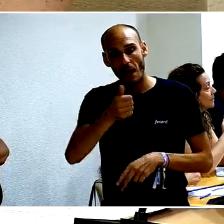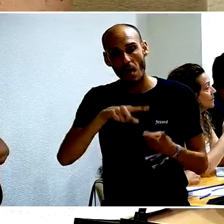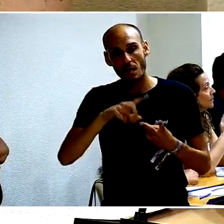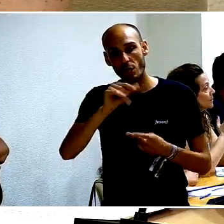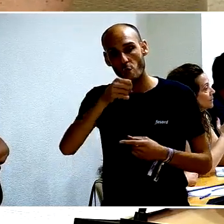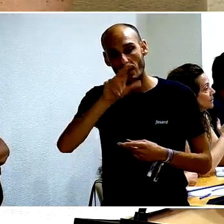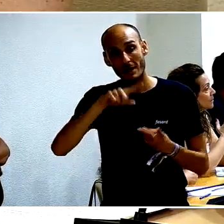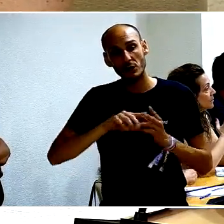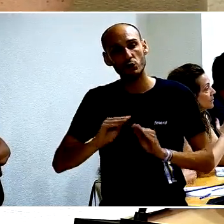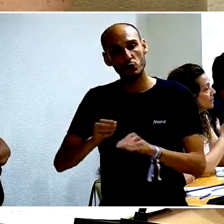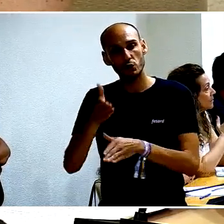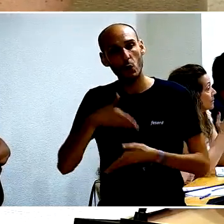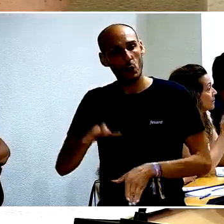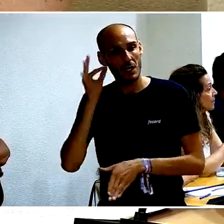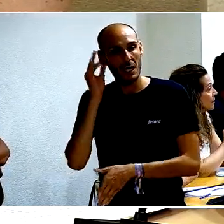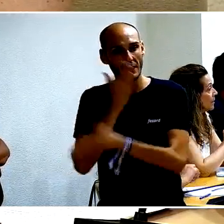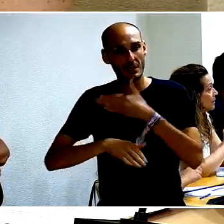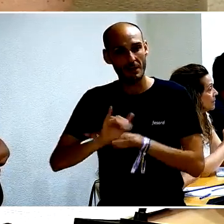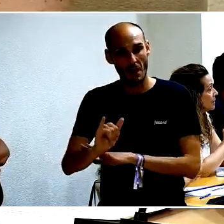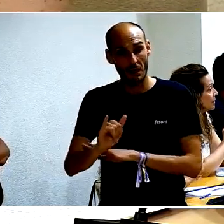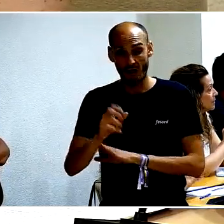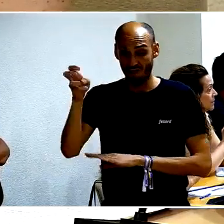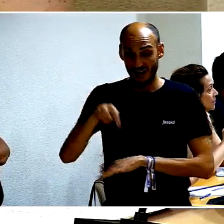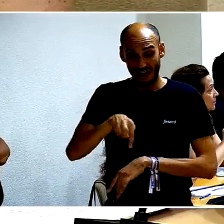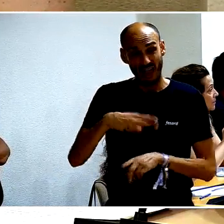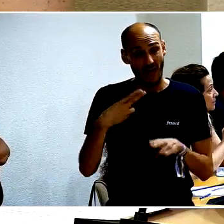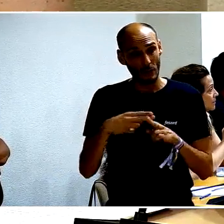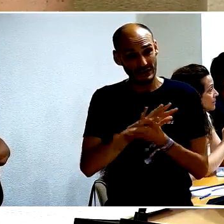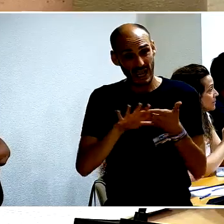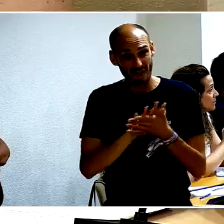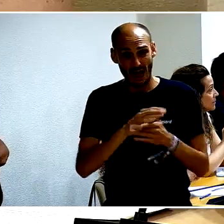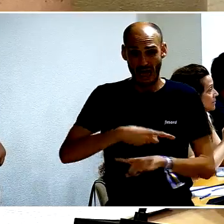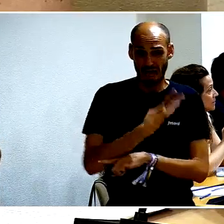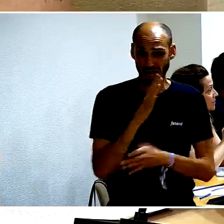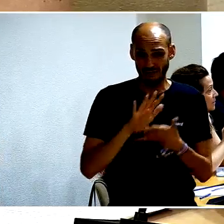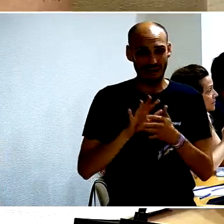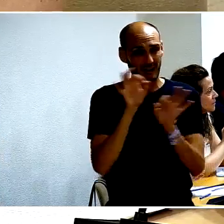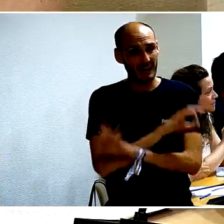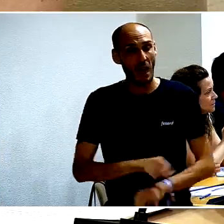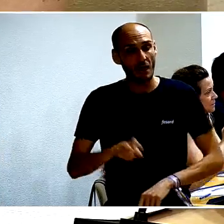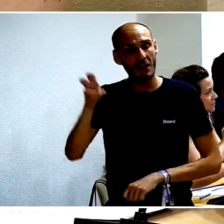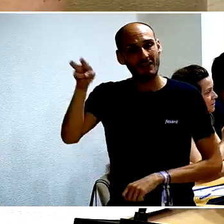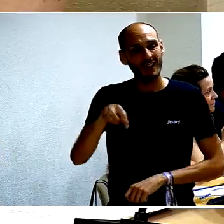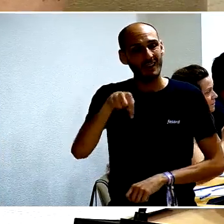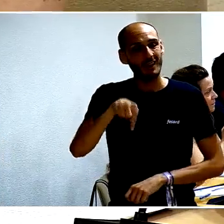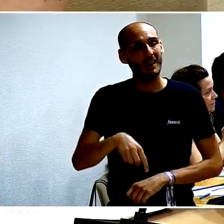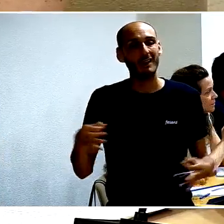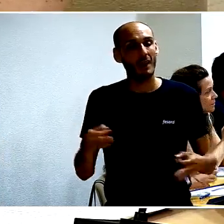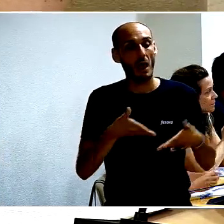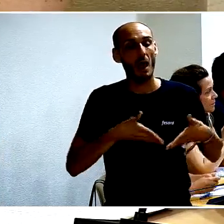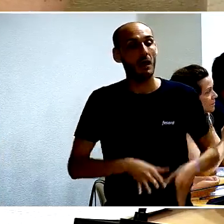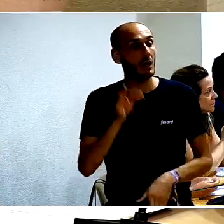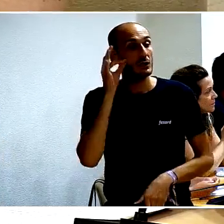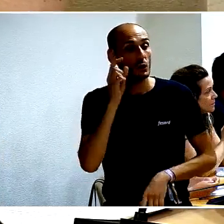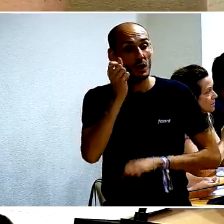filla té una discapacitat. I ella no vingué a parlar ni de política ni de LGTBI. Vingué a recolzar a la seva filla, que amb